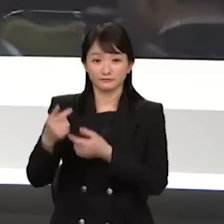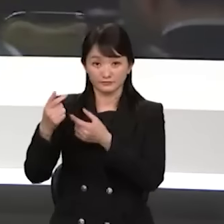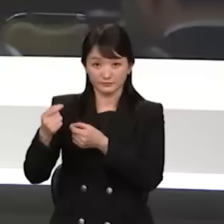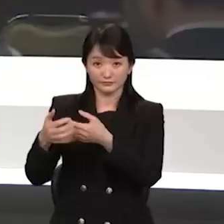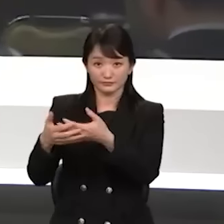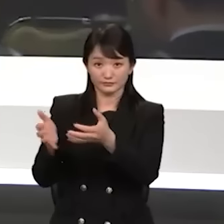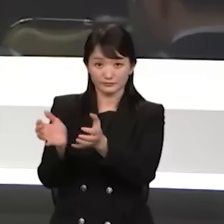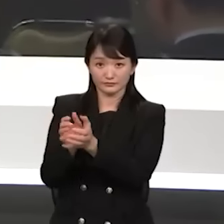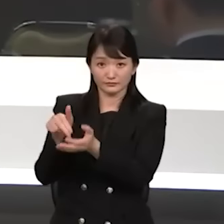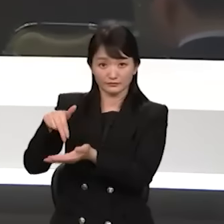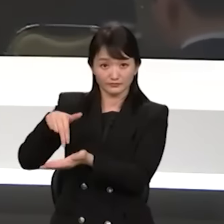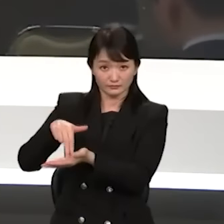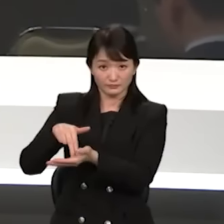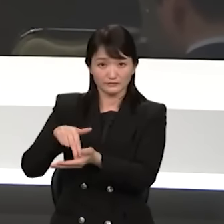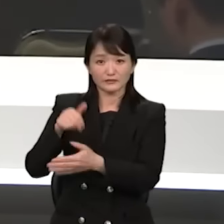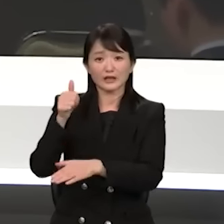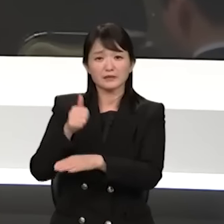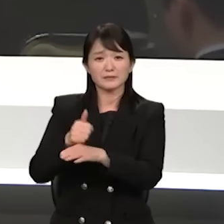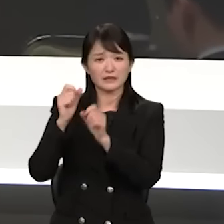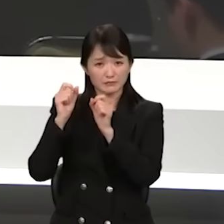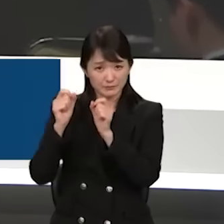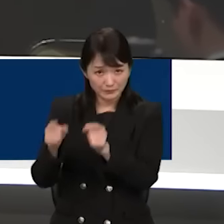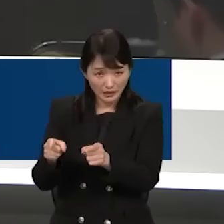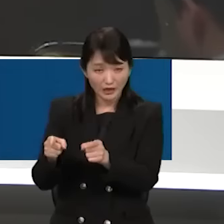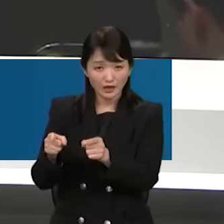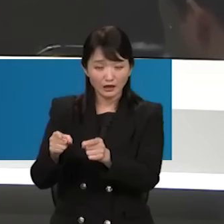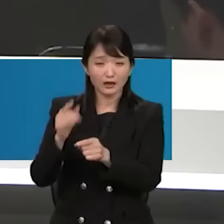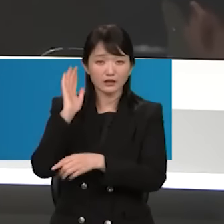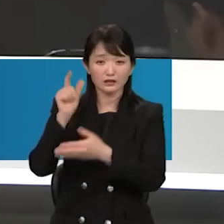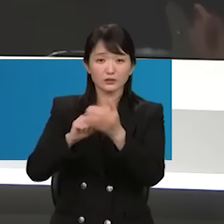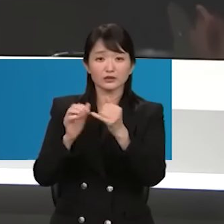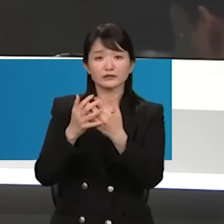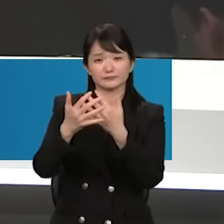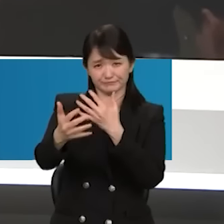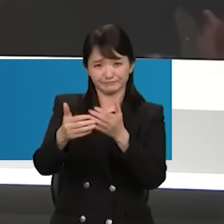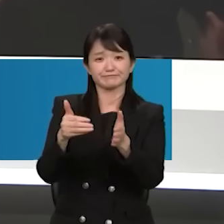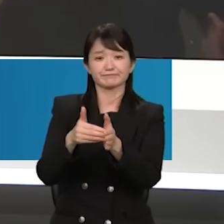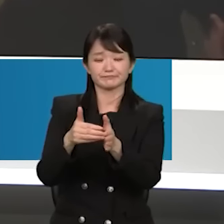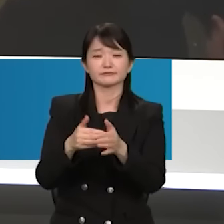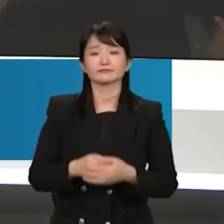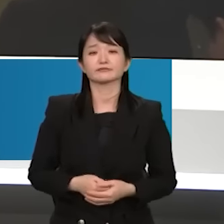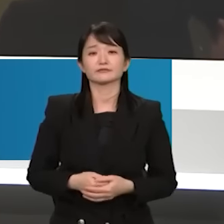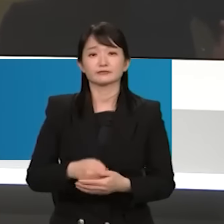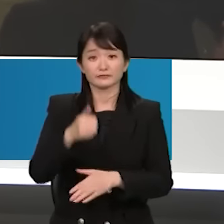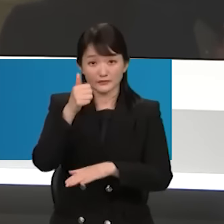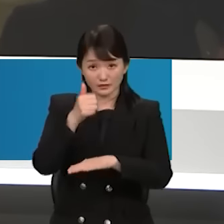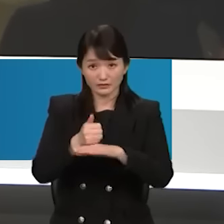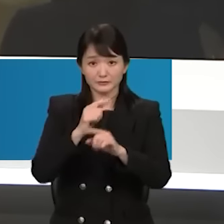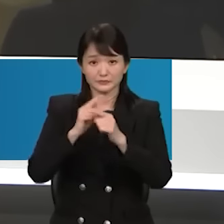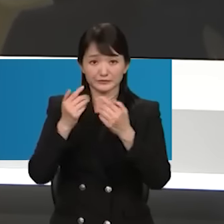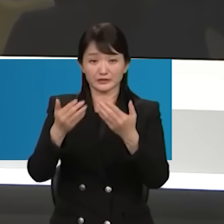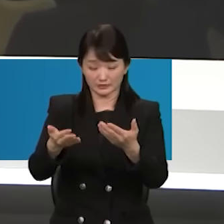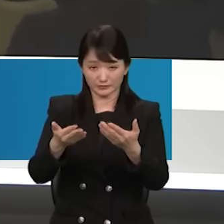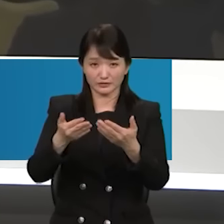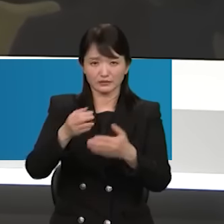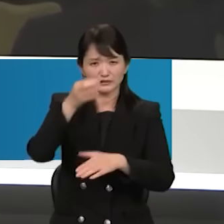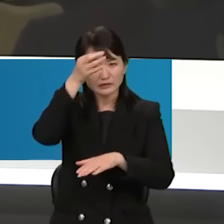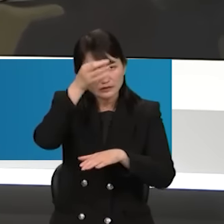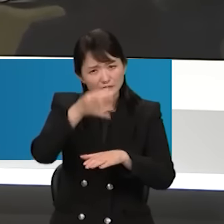보수 진영에서조차 마지막 기회라고 했던 대통령 기자회견이 막을 내렸습니다. 결론부터 말씀드리자면